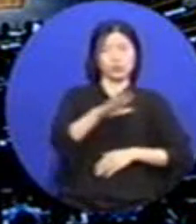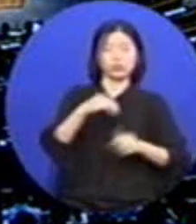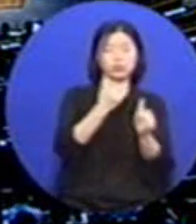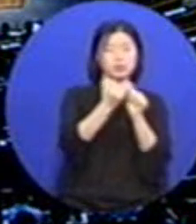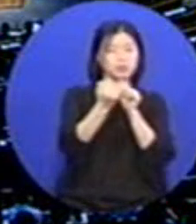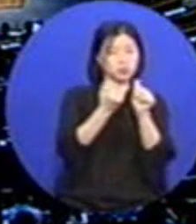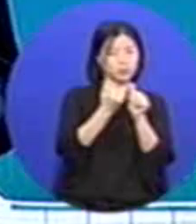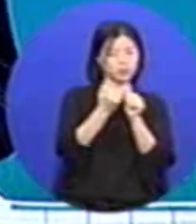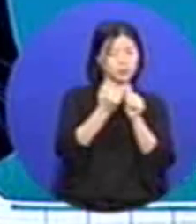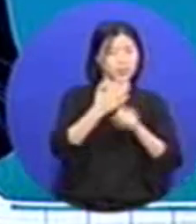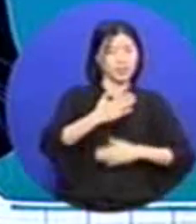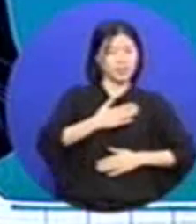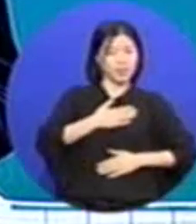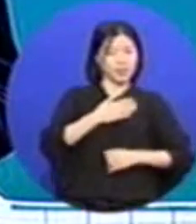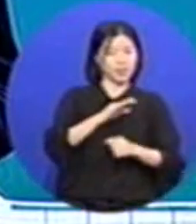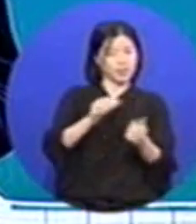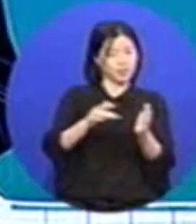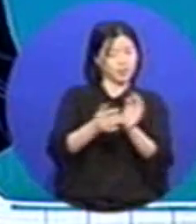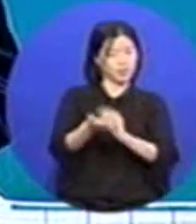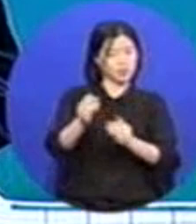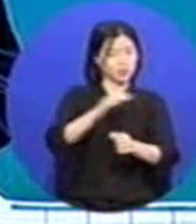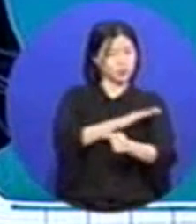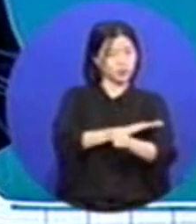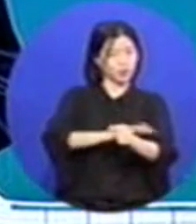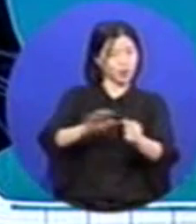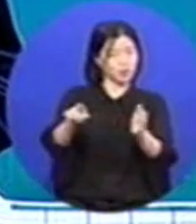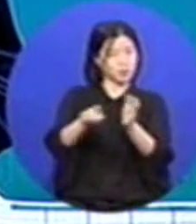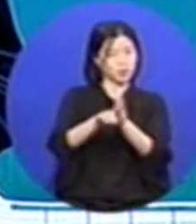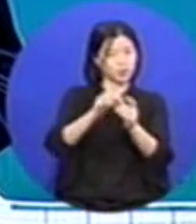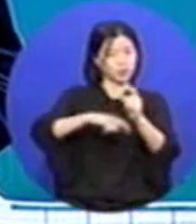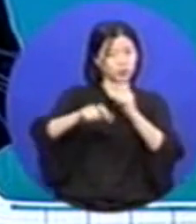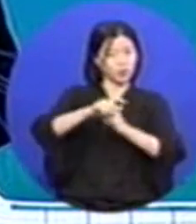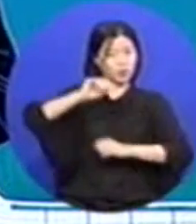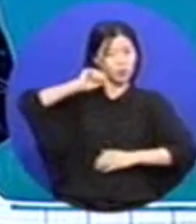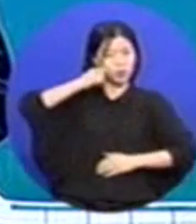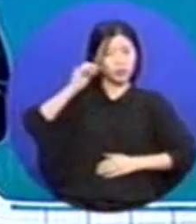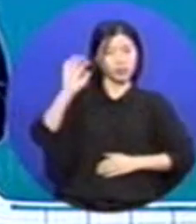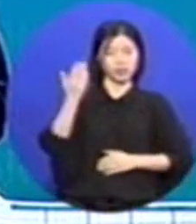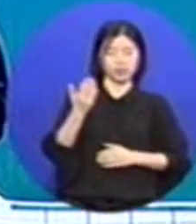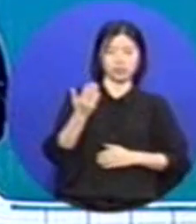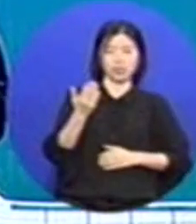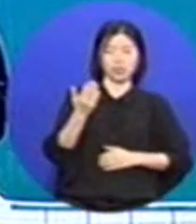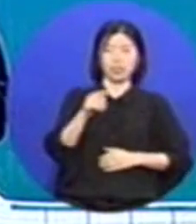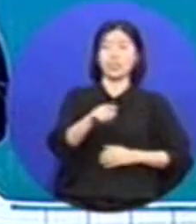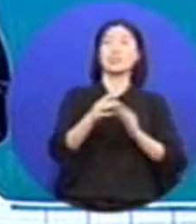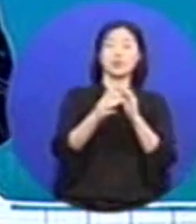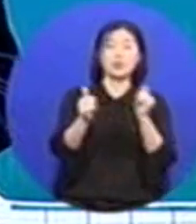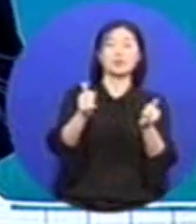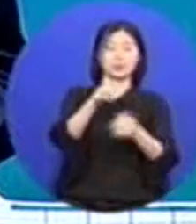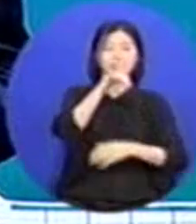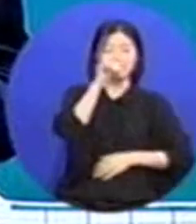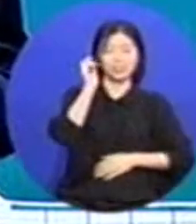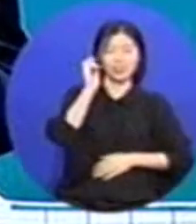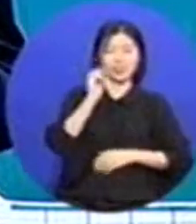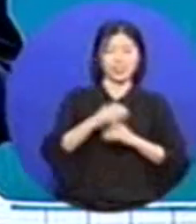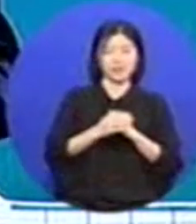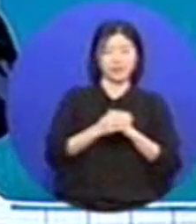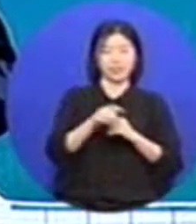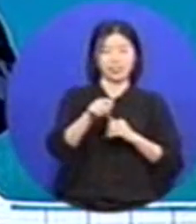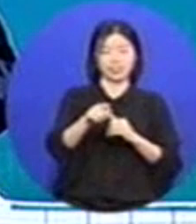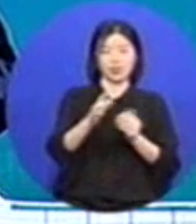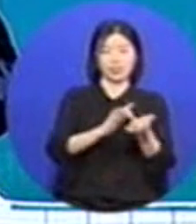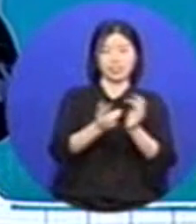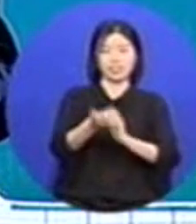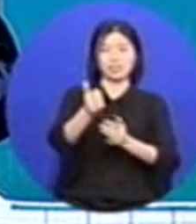내가 예수 잘 믿는 데 더 어려워 졌는데 그런 분도 있으실 거예요 그건 예수 믿는